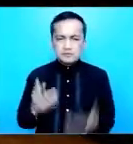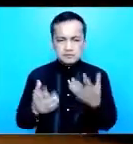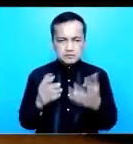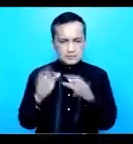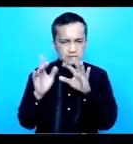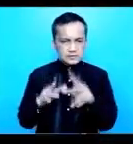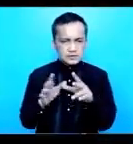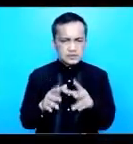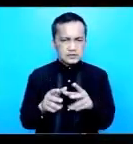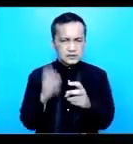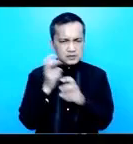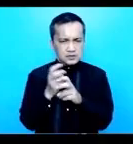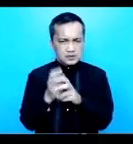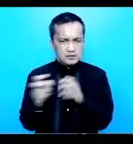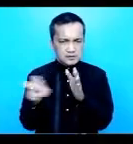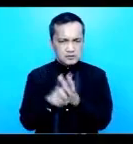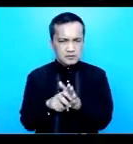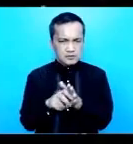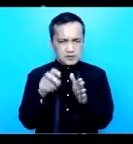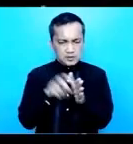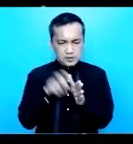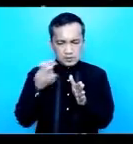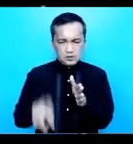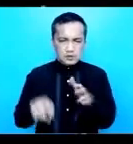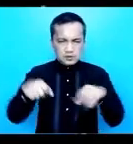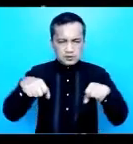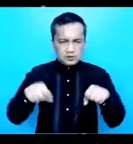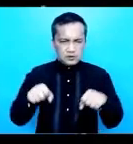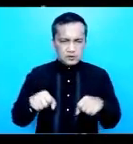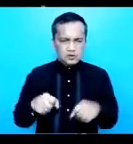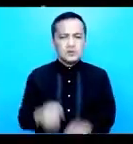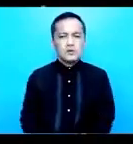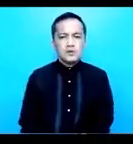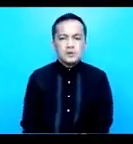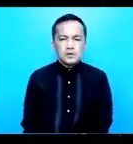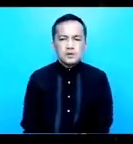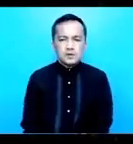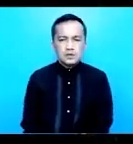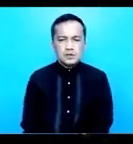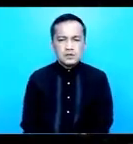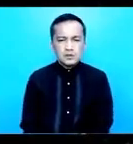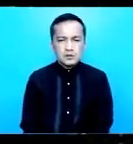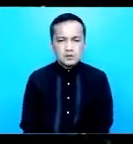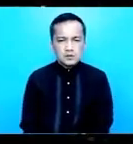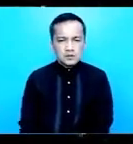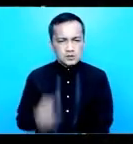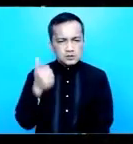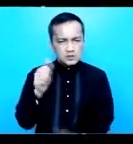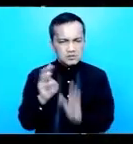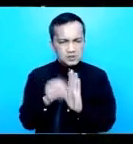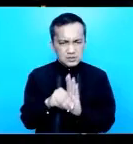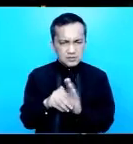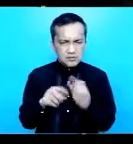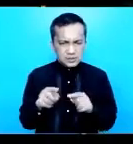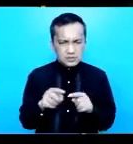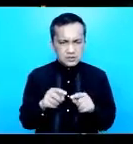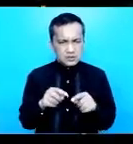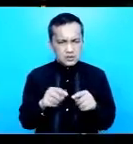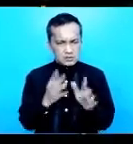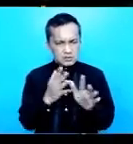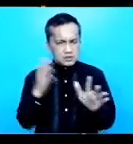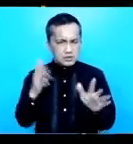siguro mahirap. Pagbaba pa lang ng tricycle, mga siguro 10 minuto. Pero pag mahaba pila, ang tagal